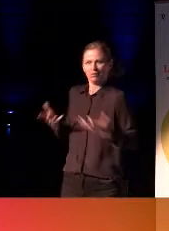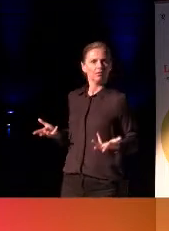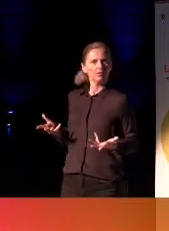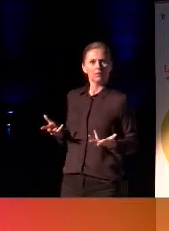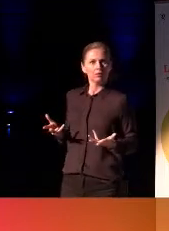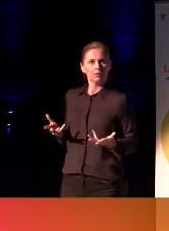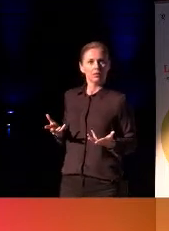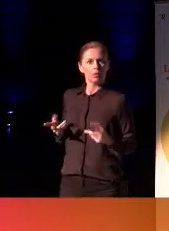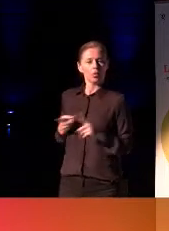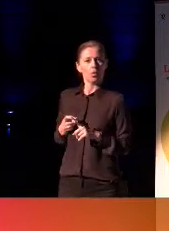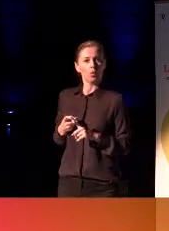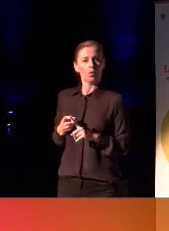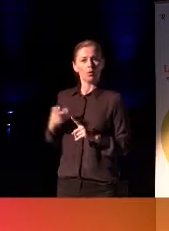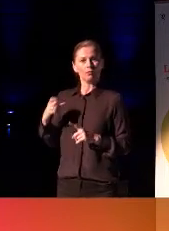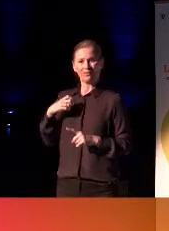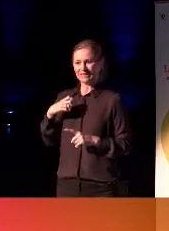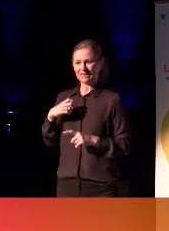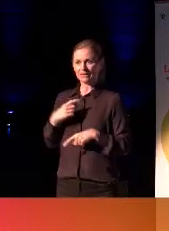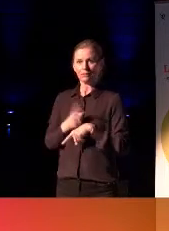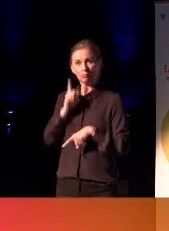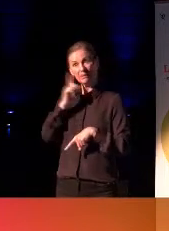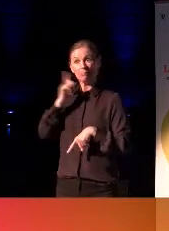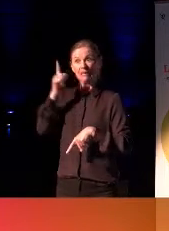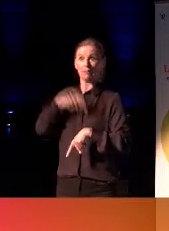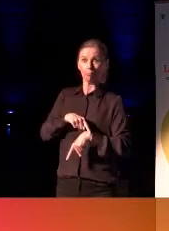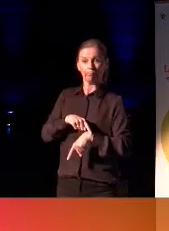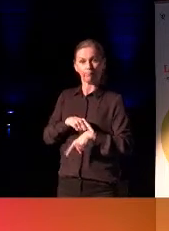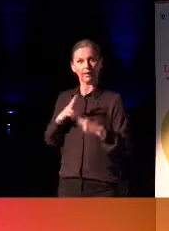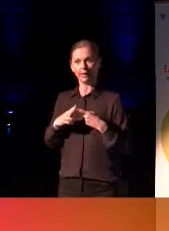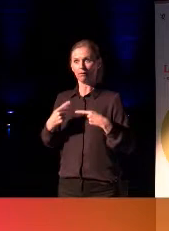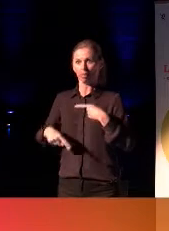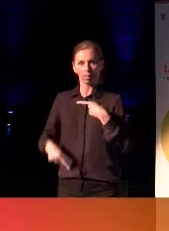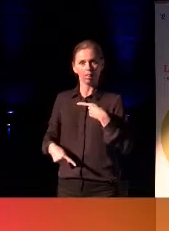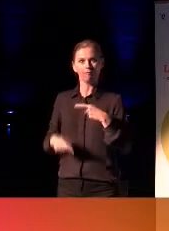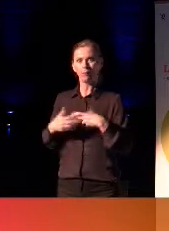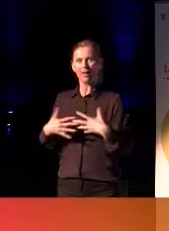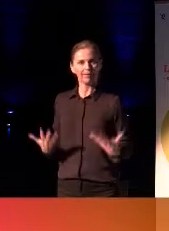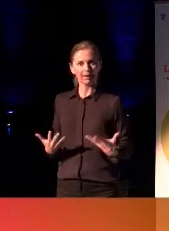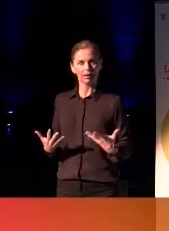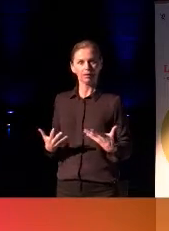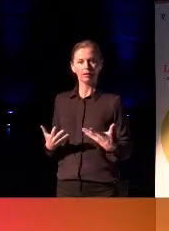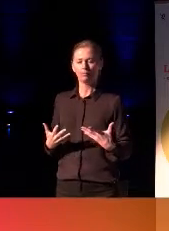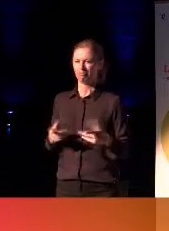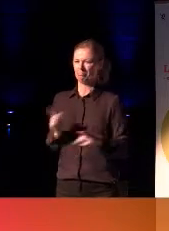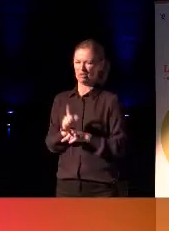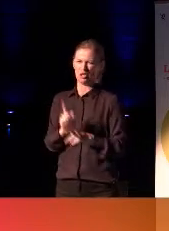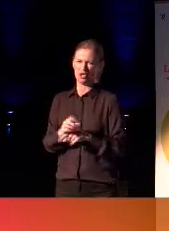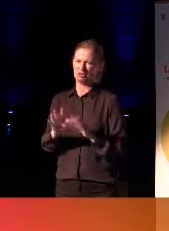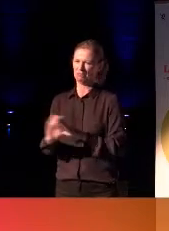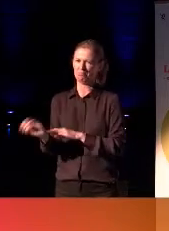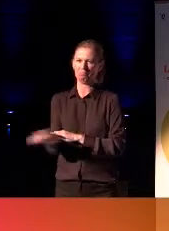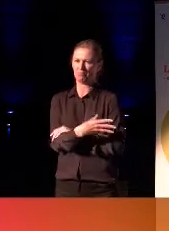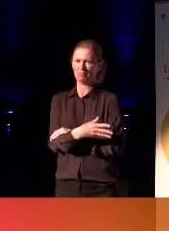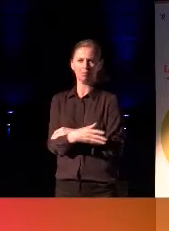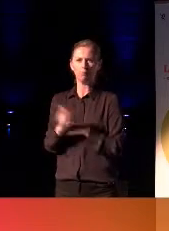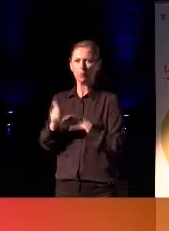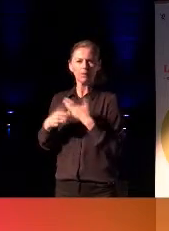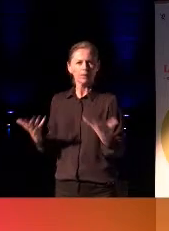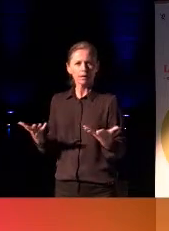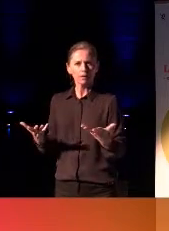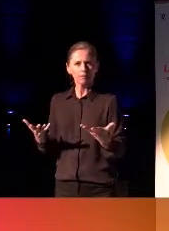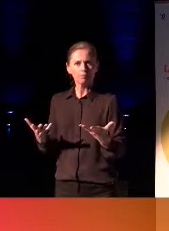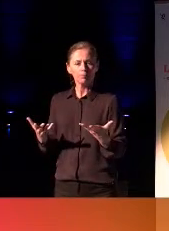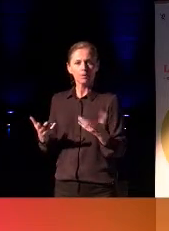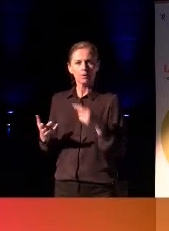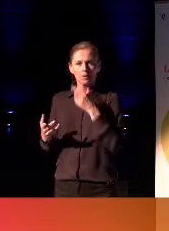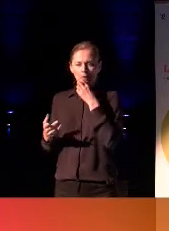en måte, han piper når han ikke skal, eller svikter I avgjørende øyeblikk, ja, da skyves dette fra hverandre med en gang. Så du